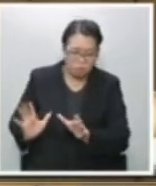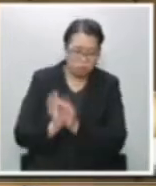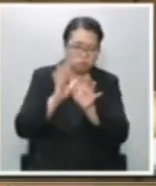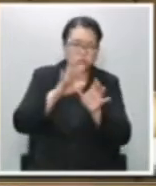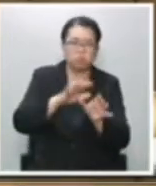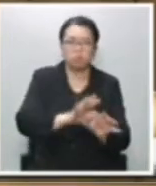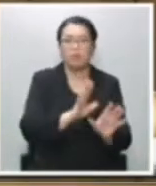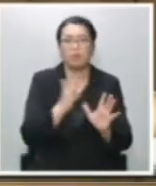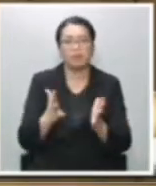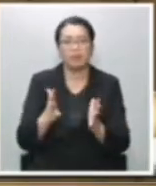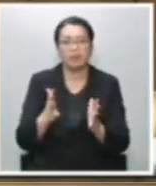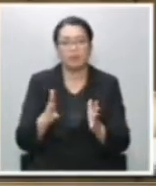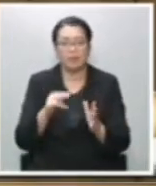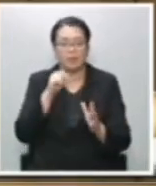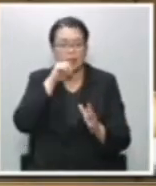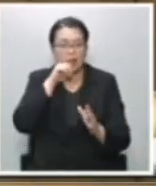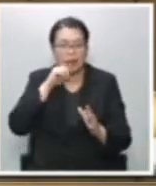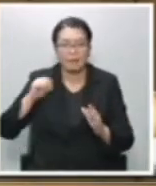น้ำทะเล